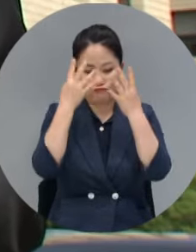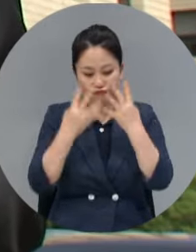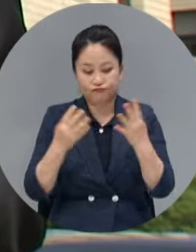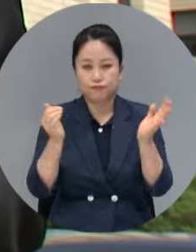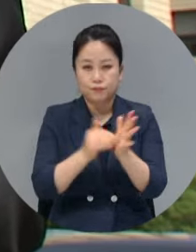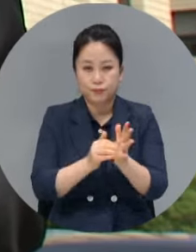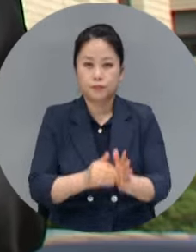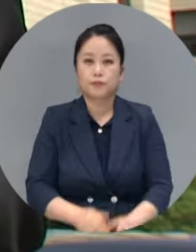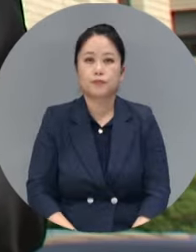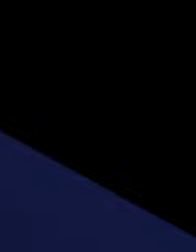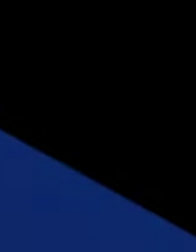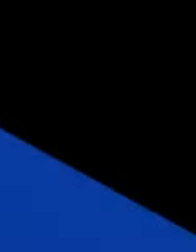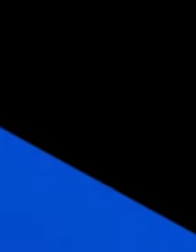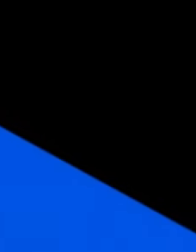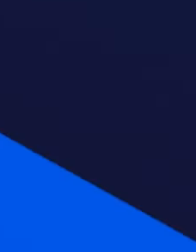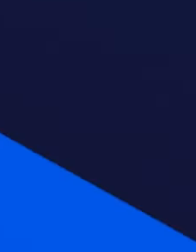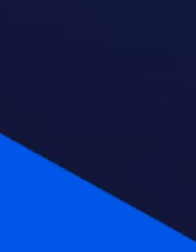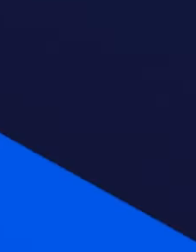이승엽